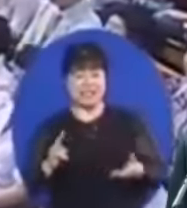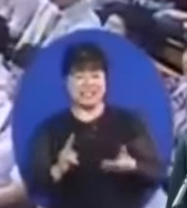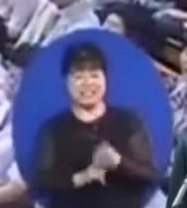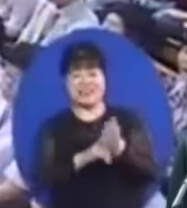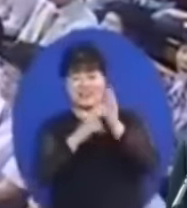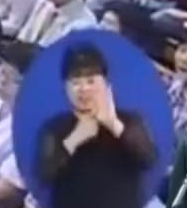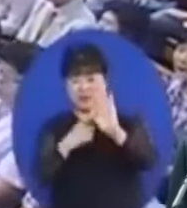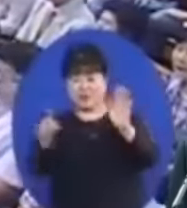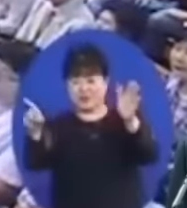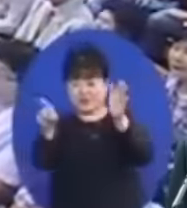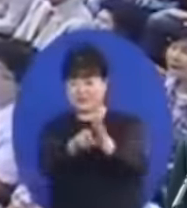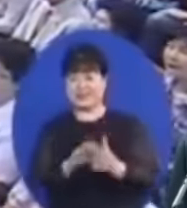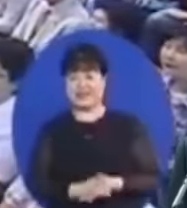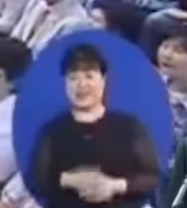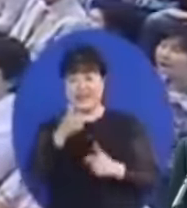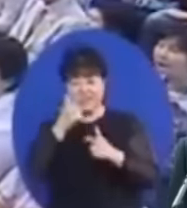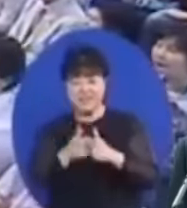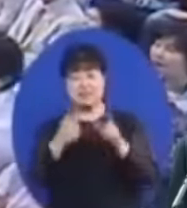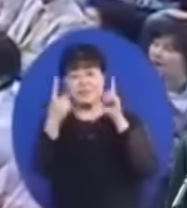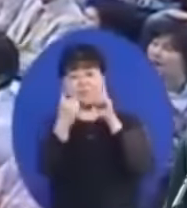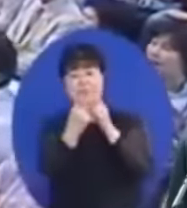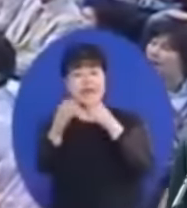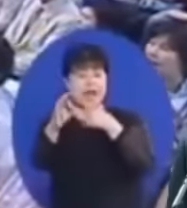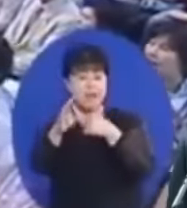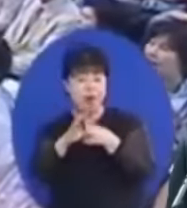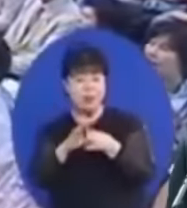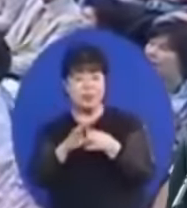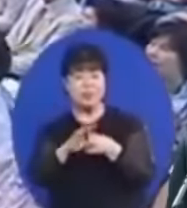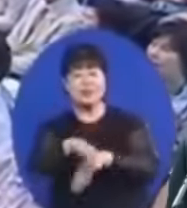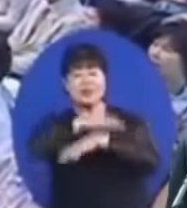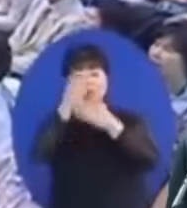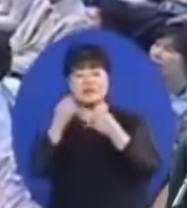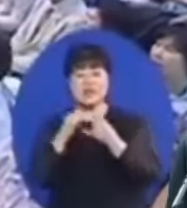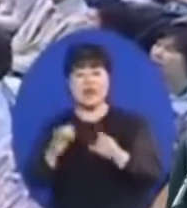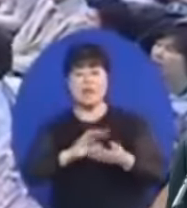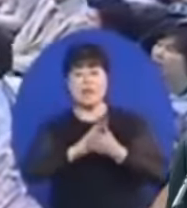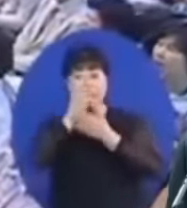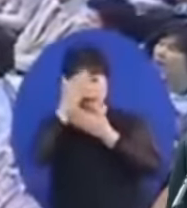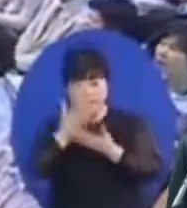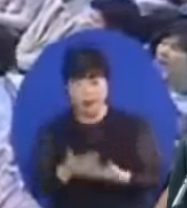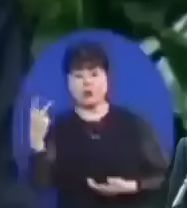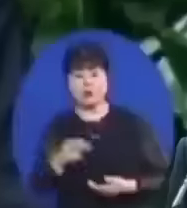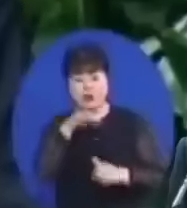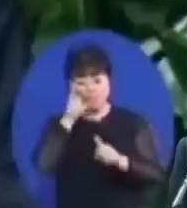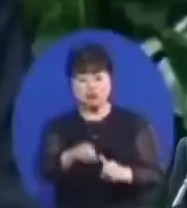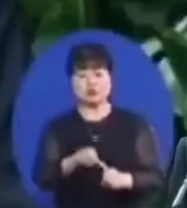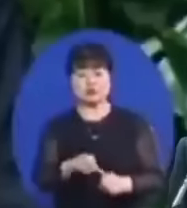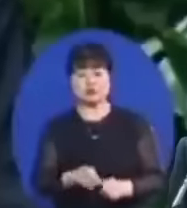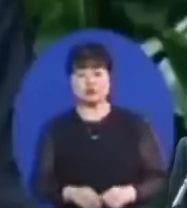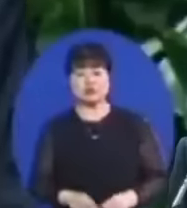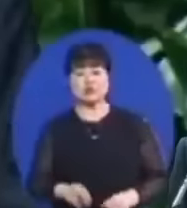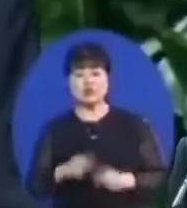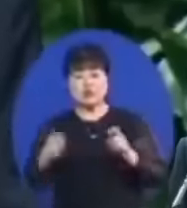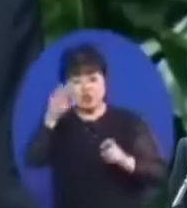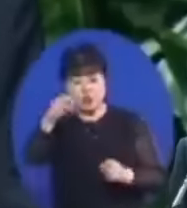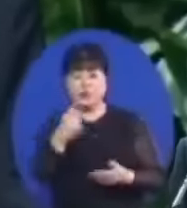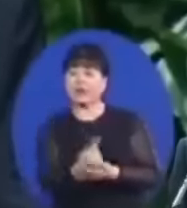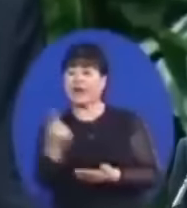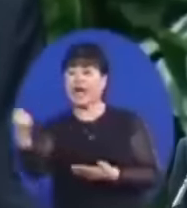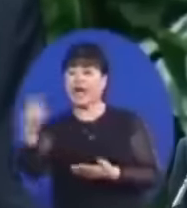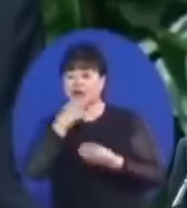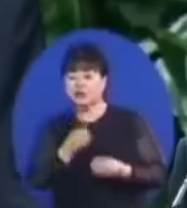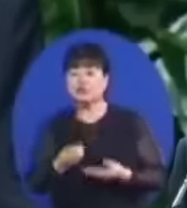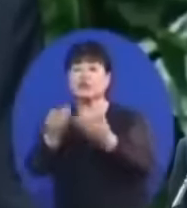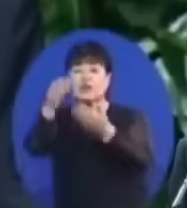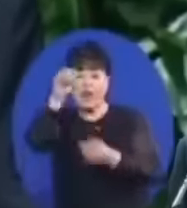것입니다. 예수를 만나면 우리 인생이 변하고 우리가 저주의 땅 여리고를 떠나